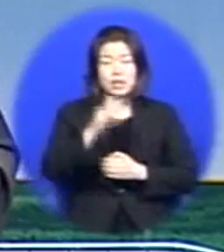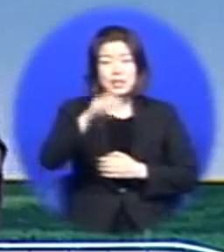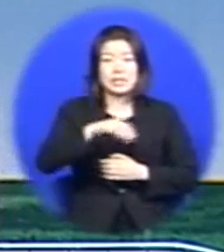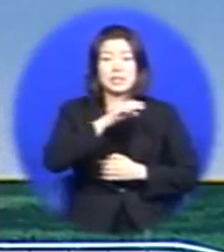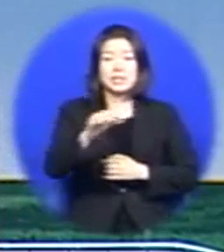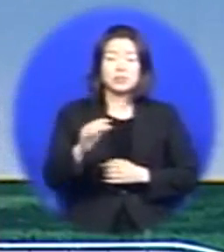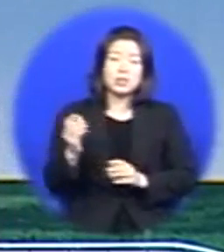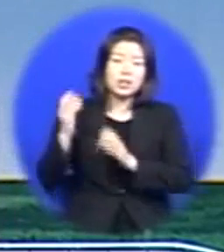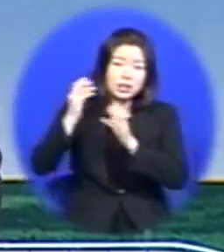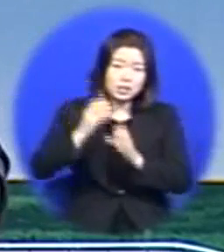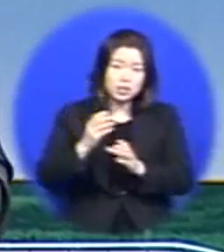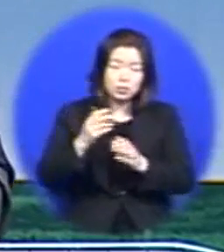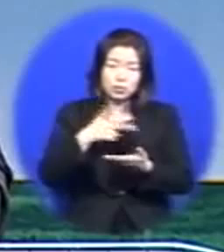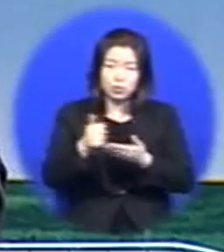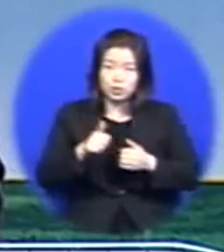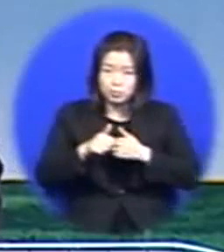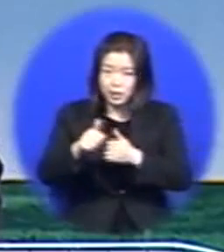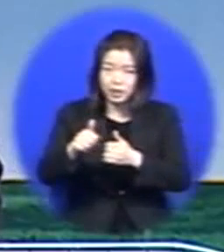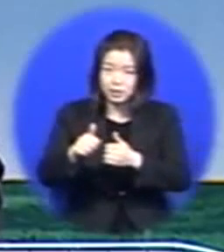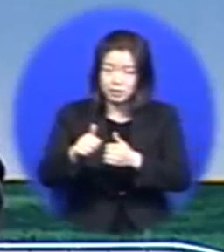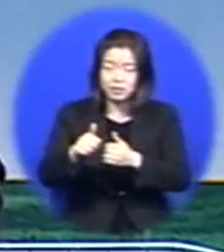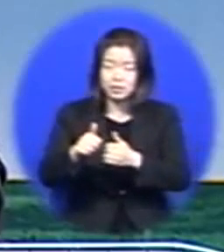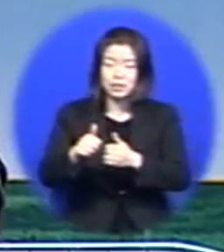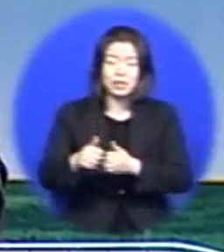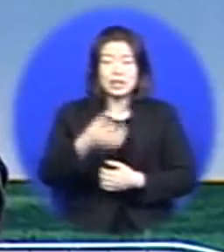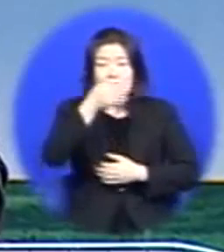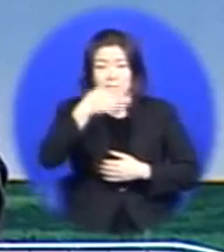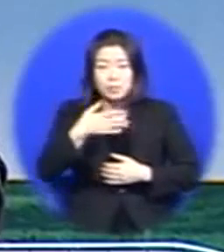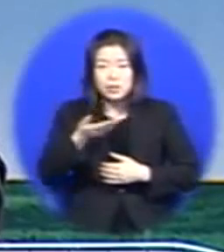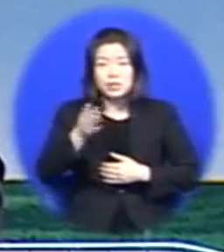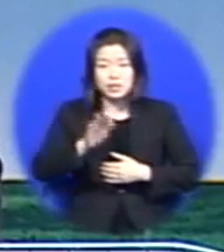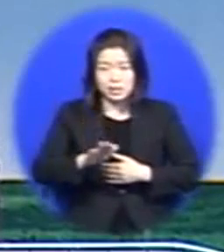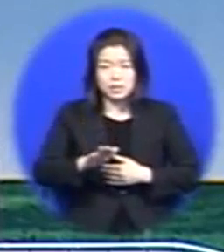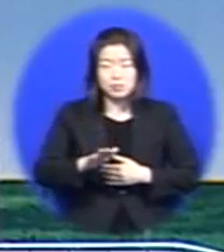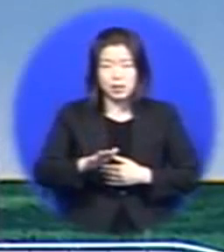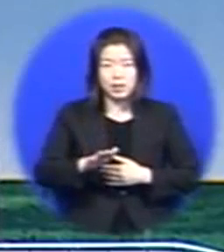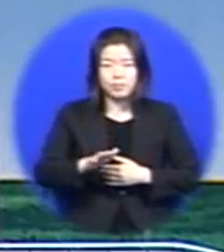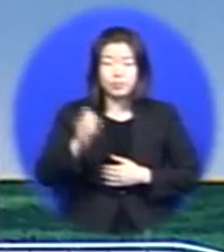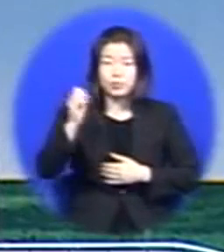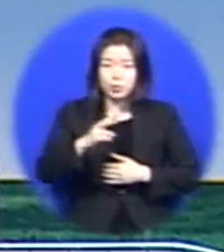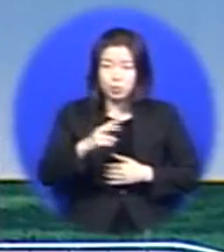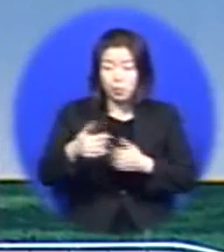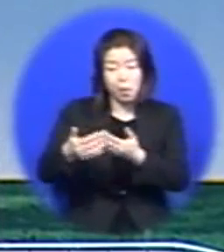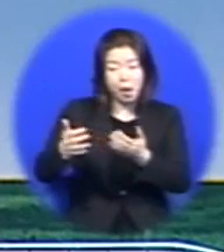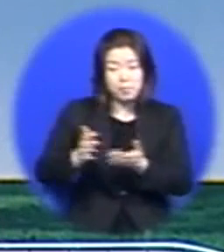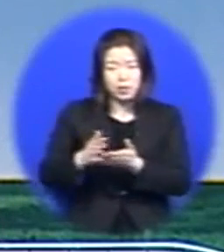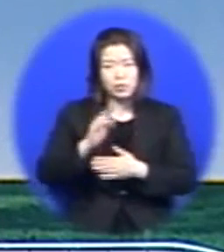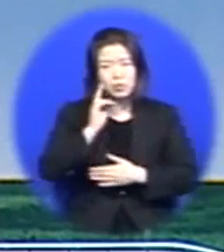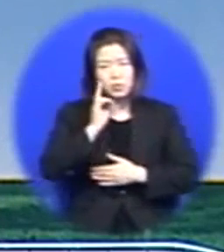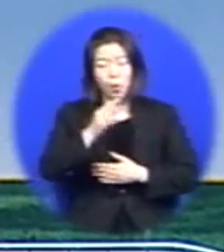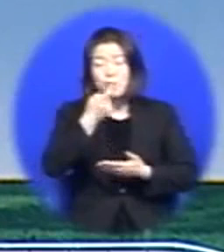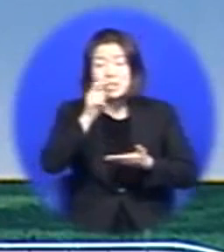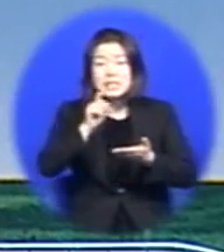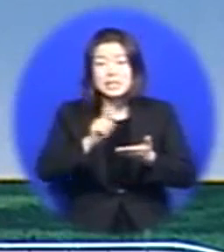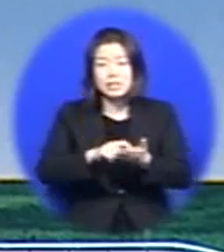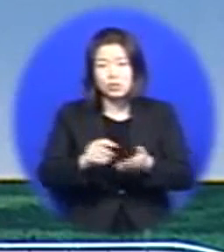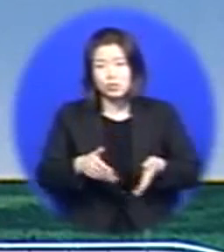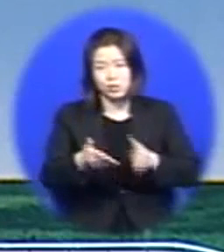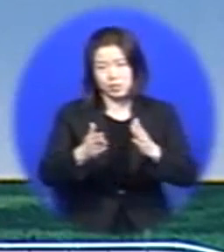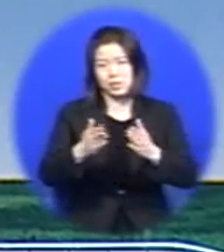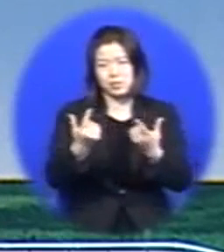십자가를 지고 주님을 따르는 것이 힘든 길이긴 하지만 또 한편으로는 너무 쉬운 길이에요.